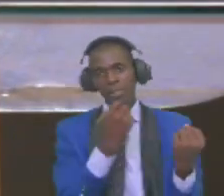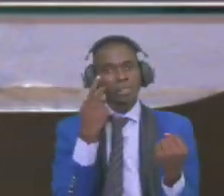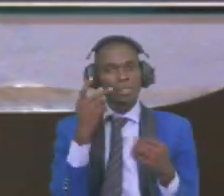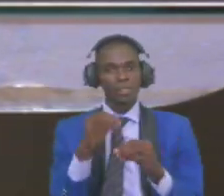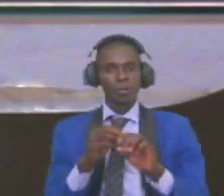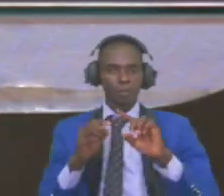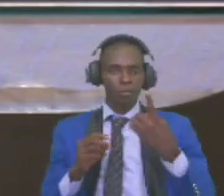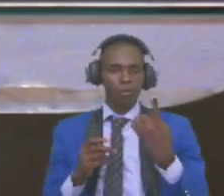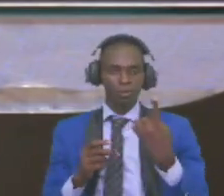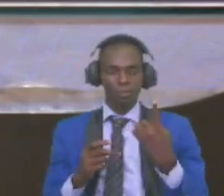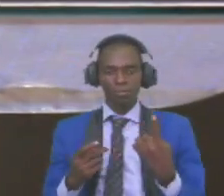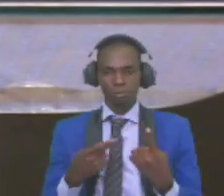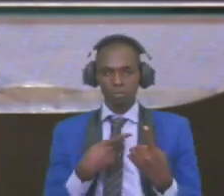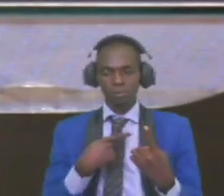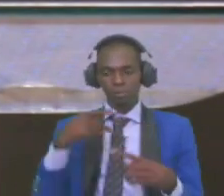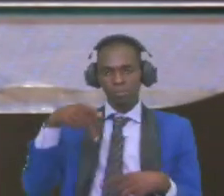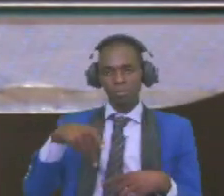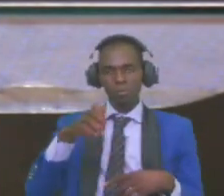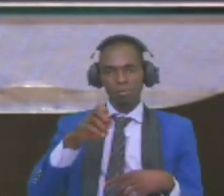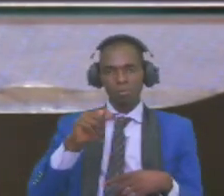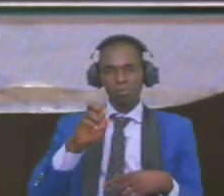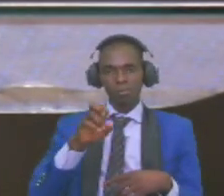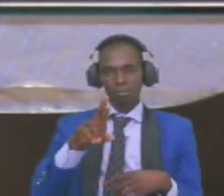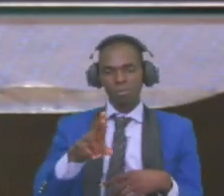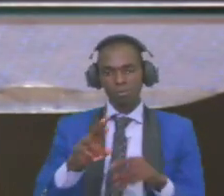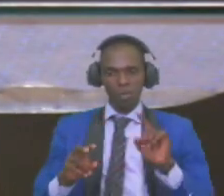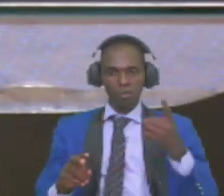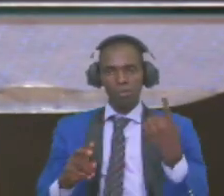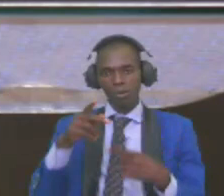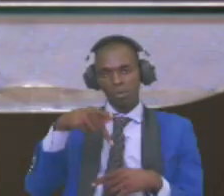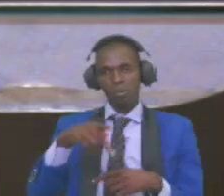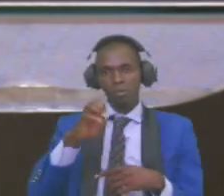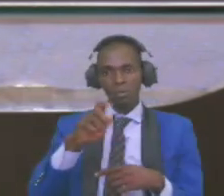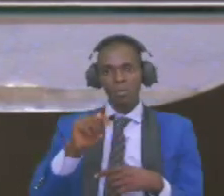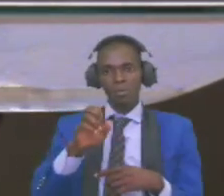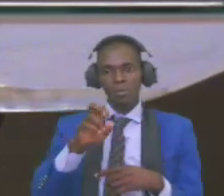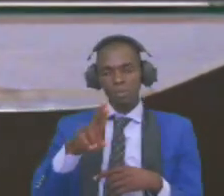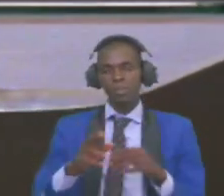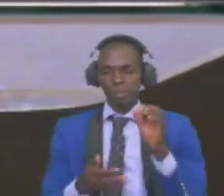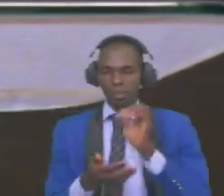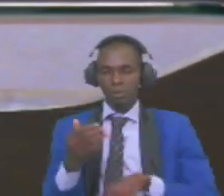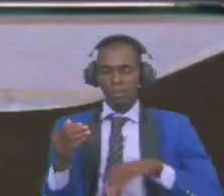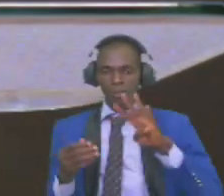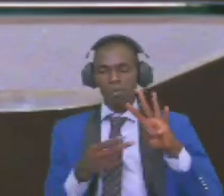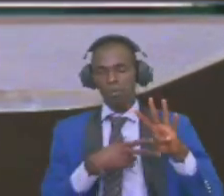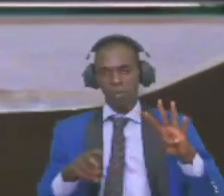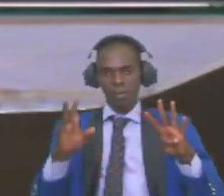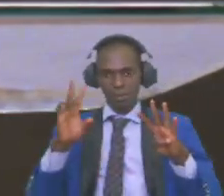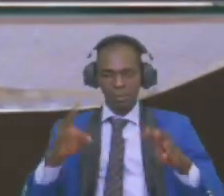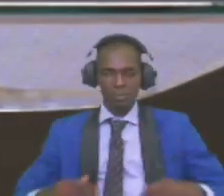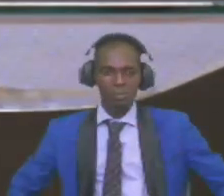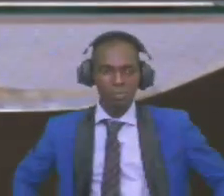un premier pierre 4h07 premiers pierre 4 et